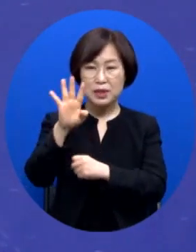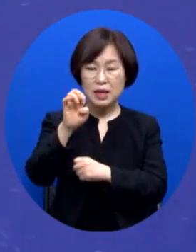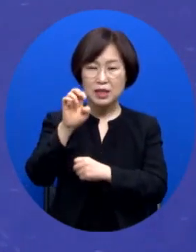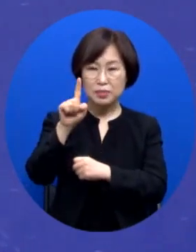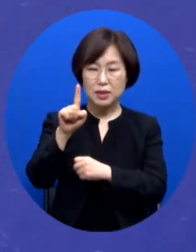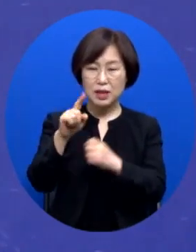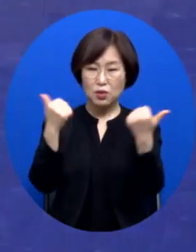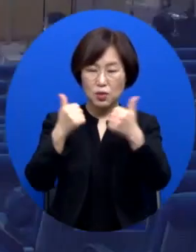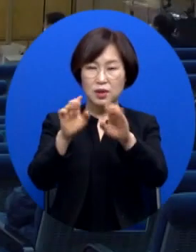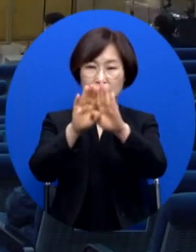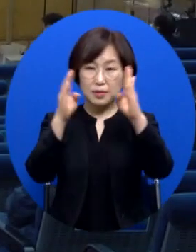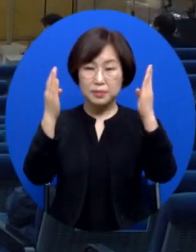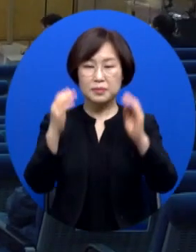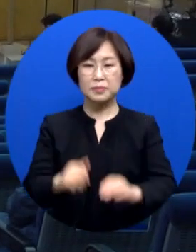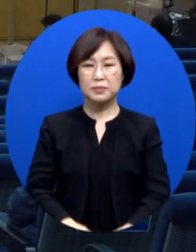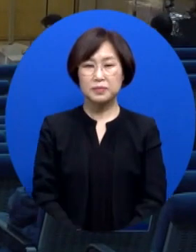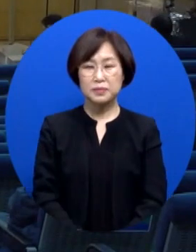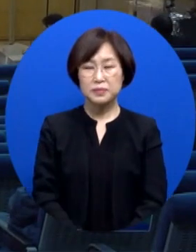정기총회를 개최했습니다.